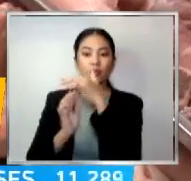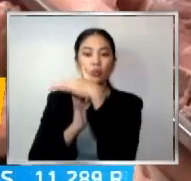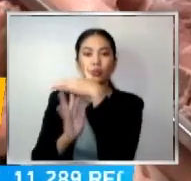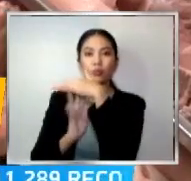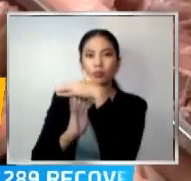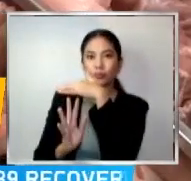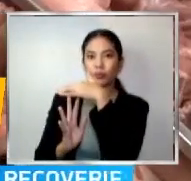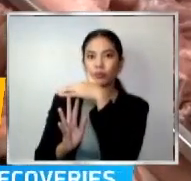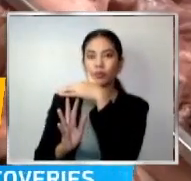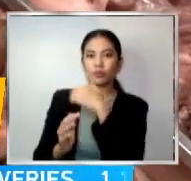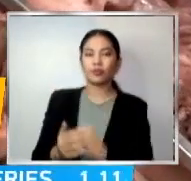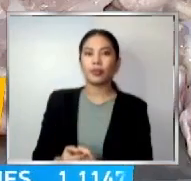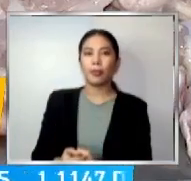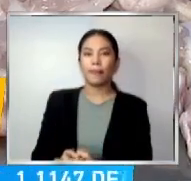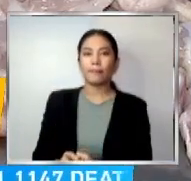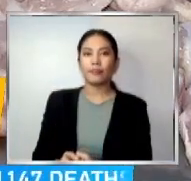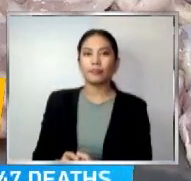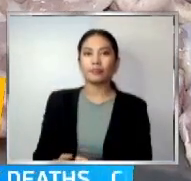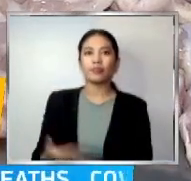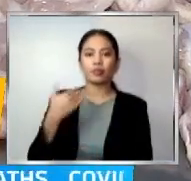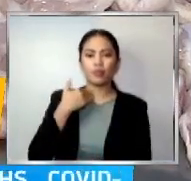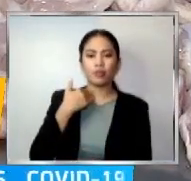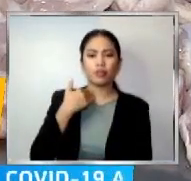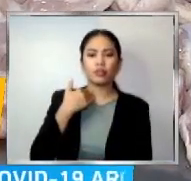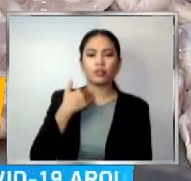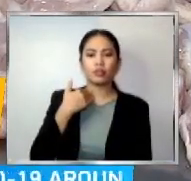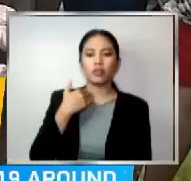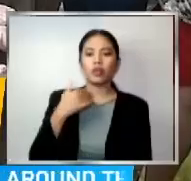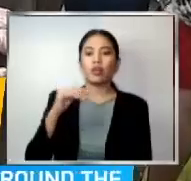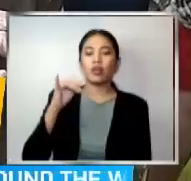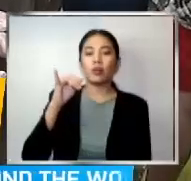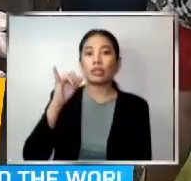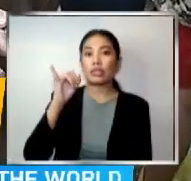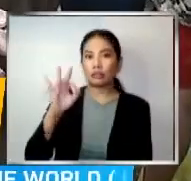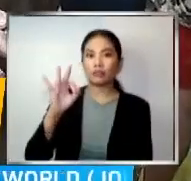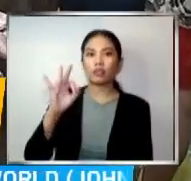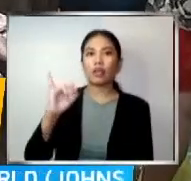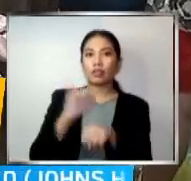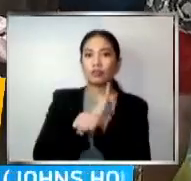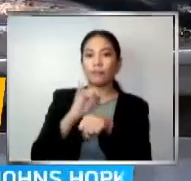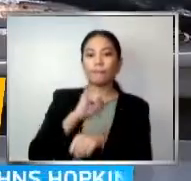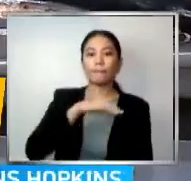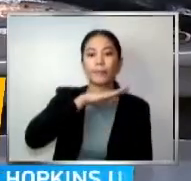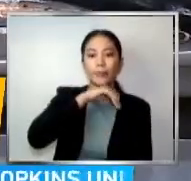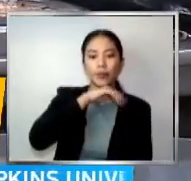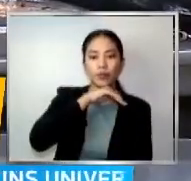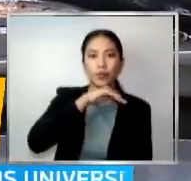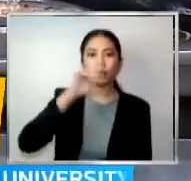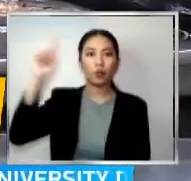sa continuing tug of war ni pong industriya ng baboy, ang pamahalaan sumali na rin sa